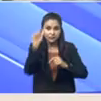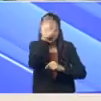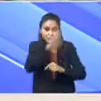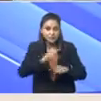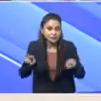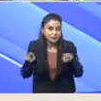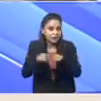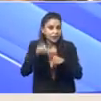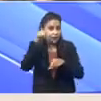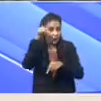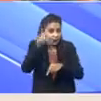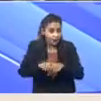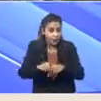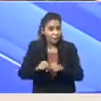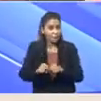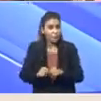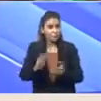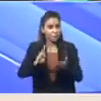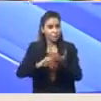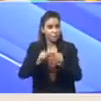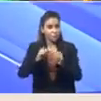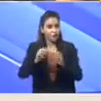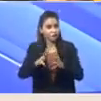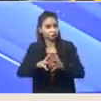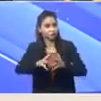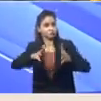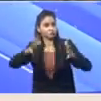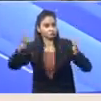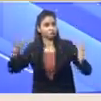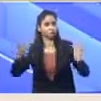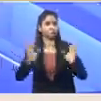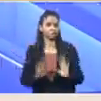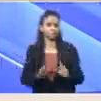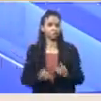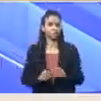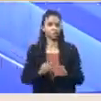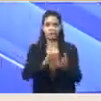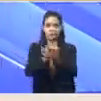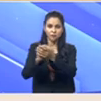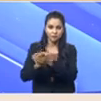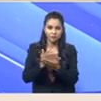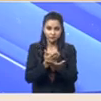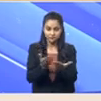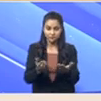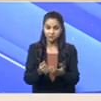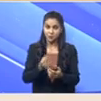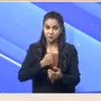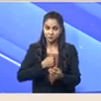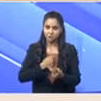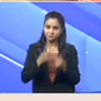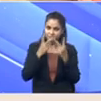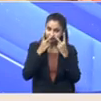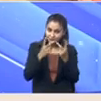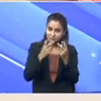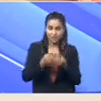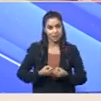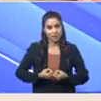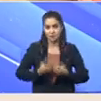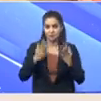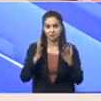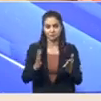अब एक मास मूवमेंट बन रही है। साथियों, मुझे ये देखकर भी अच्छा लगता